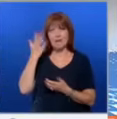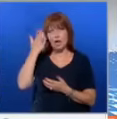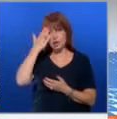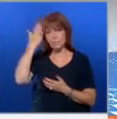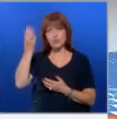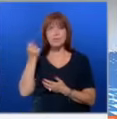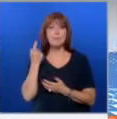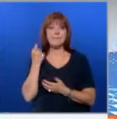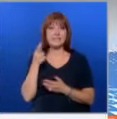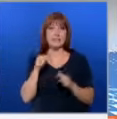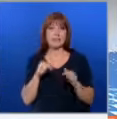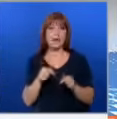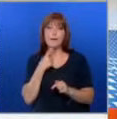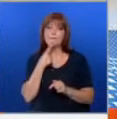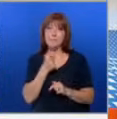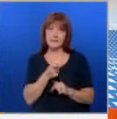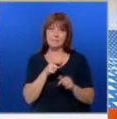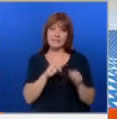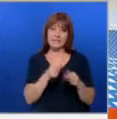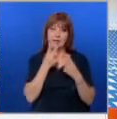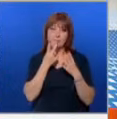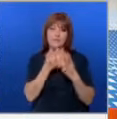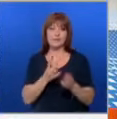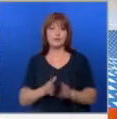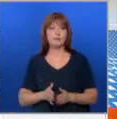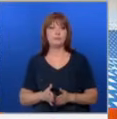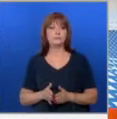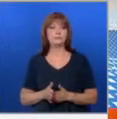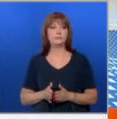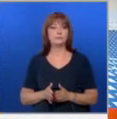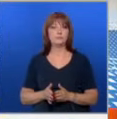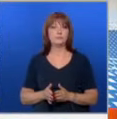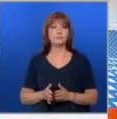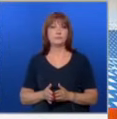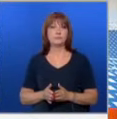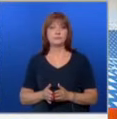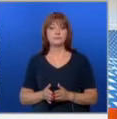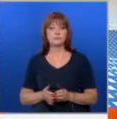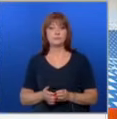почетния председател днес, питаме Милена Кирова, която следи развитието на този случай. Добър вечер!